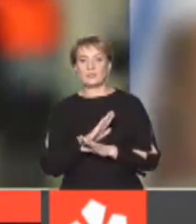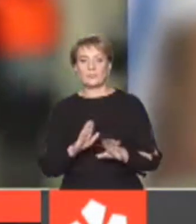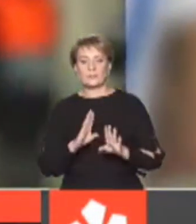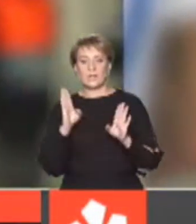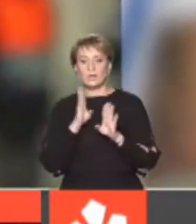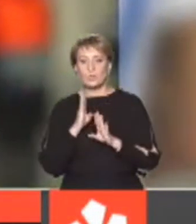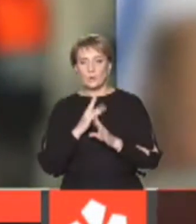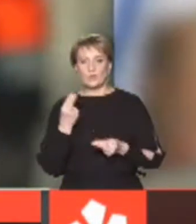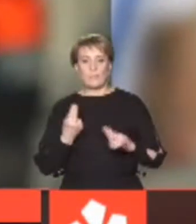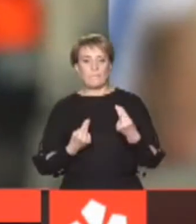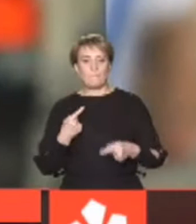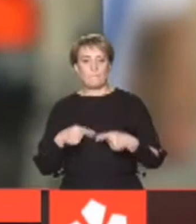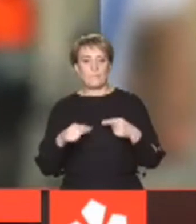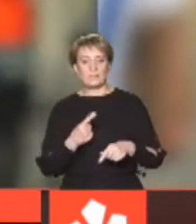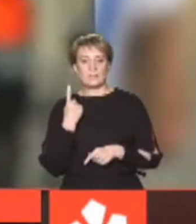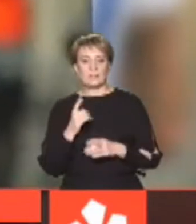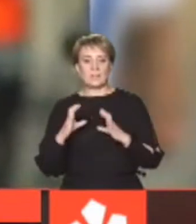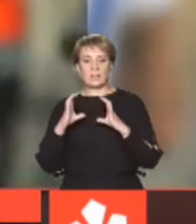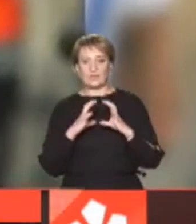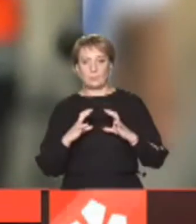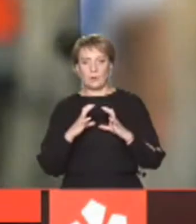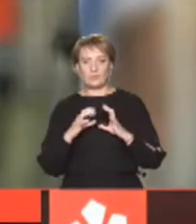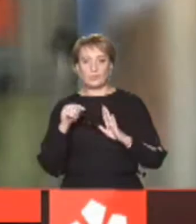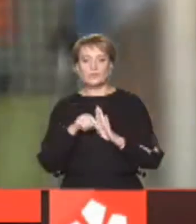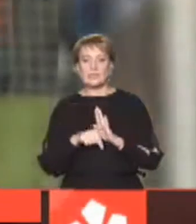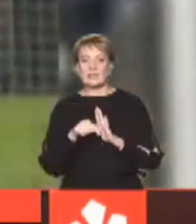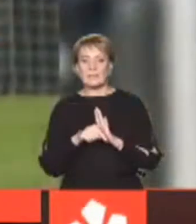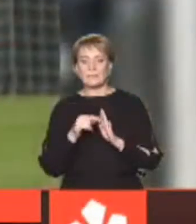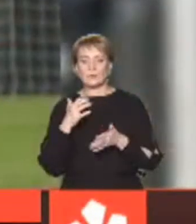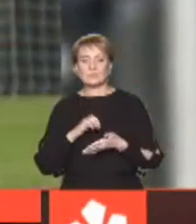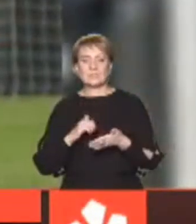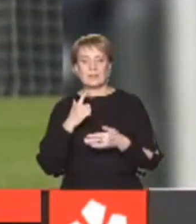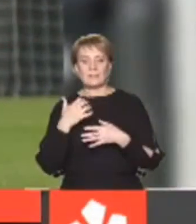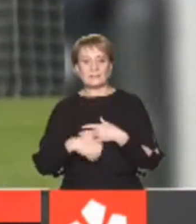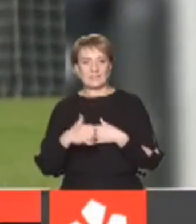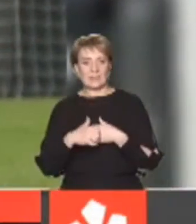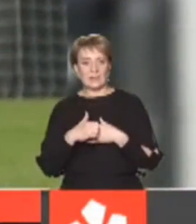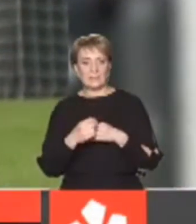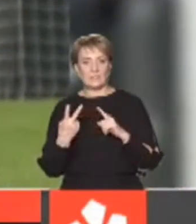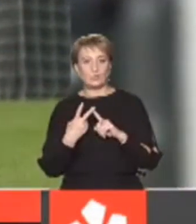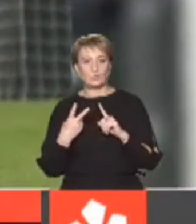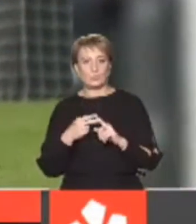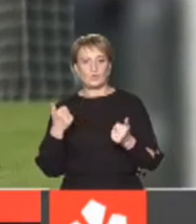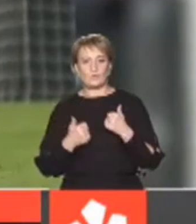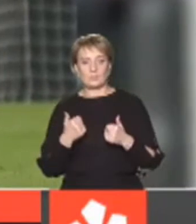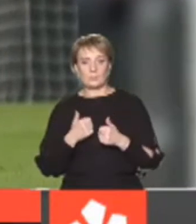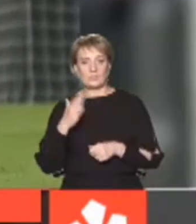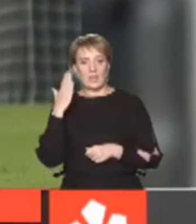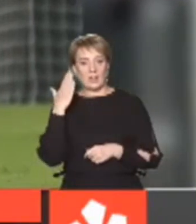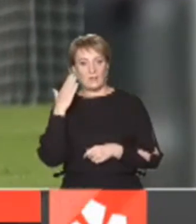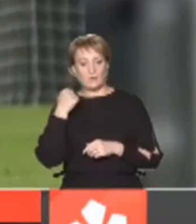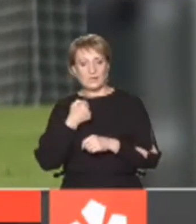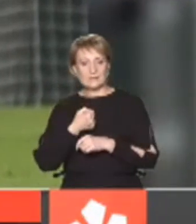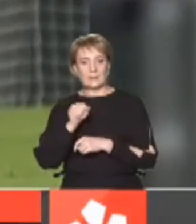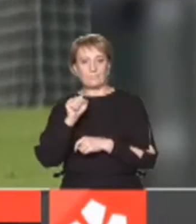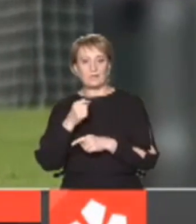долю матчу вирішив єдиний м'яч, який у середині другого тайму після навісу зі штрафного головою забив Денис Попов. Зазначимо, що